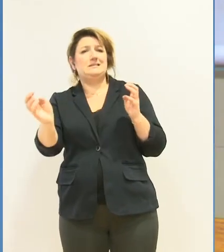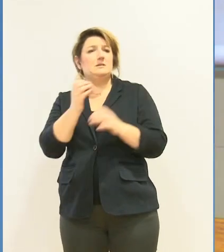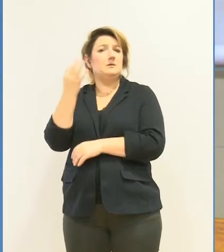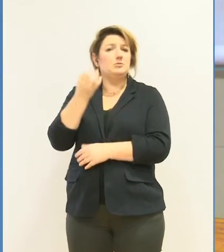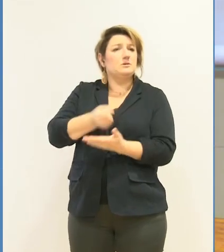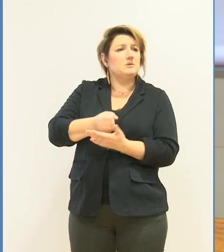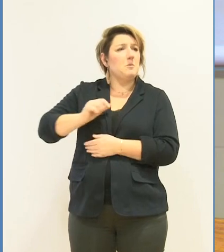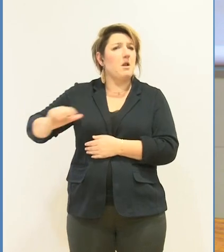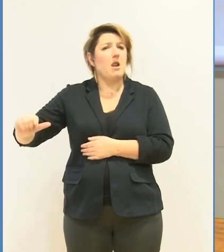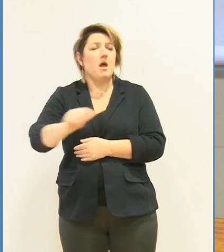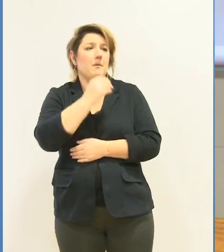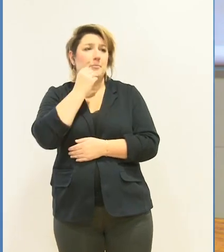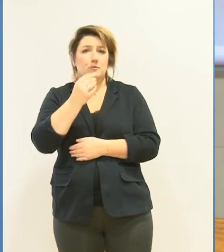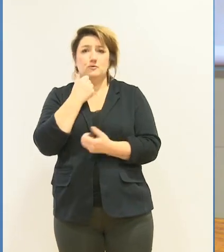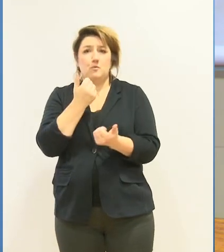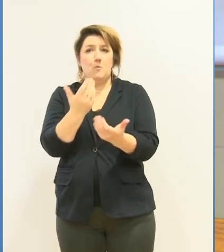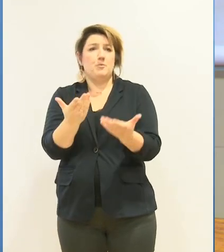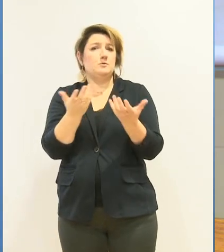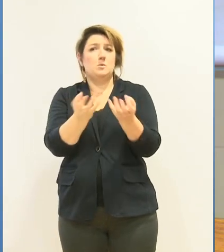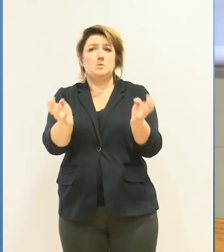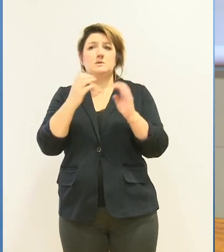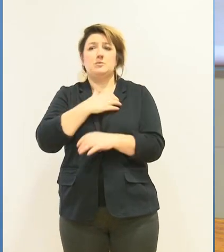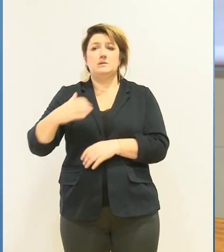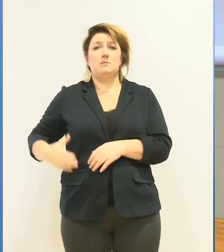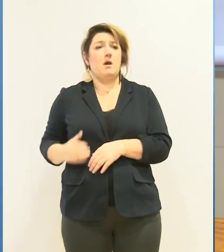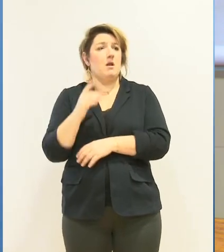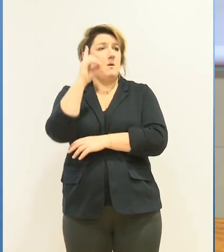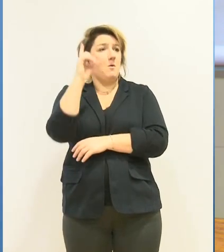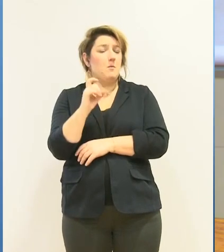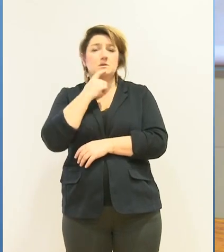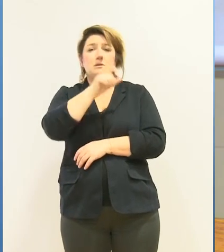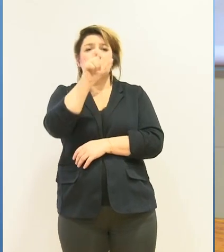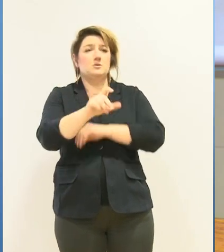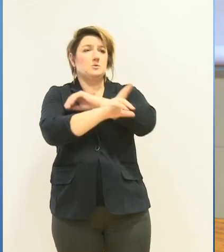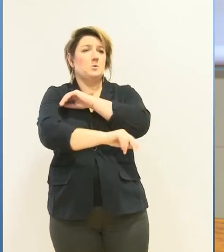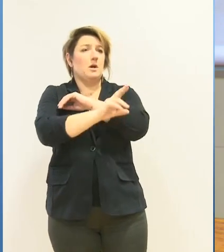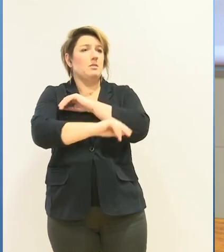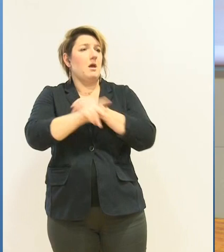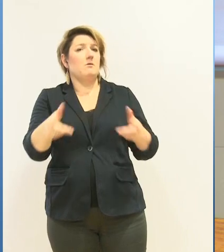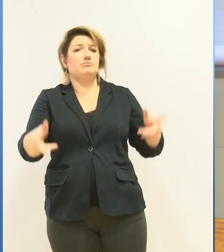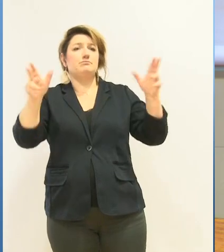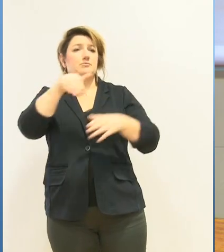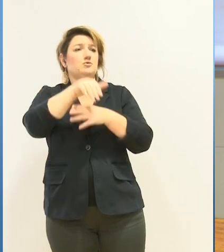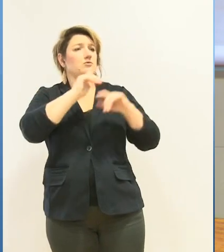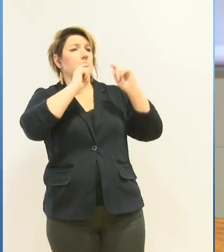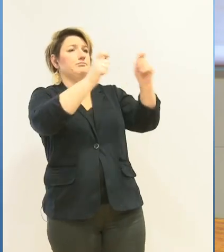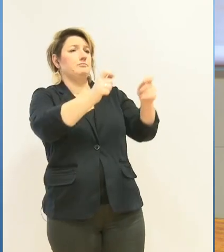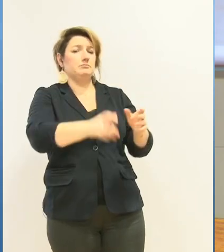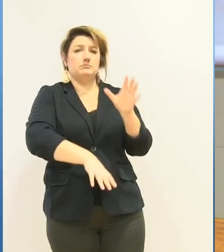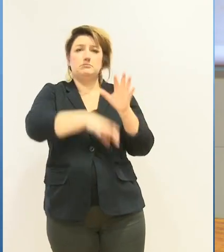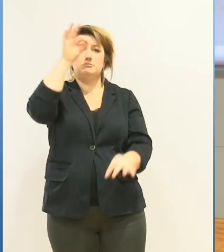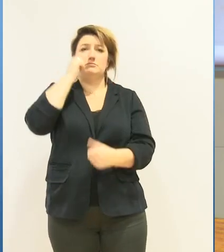et pour commencer je vous propose de délire secrétaire de séance il y à la